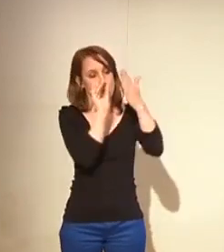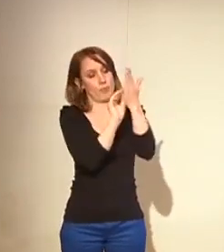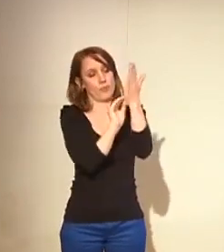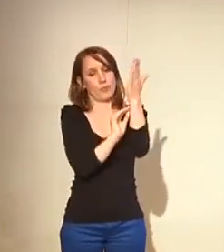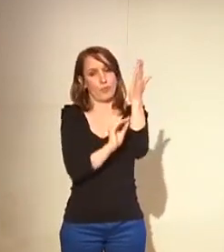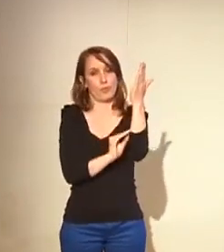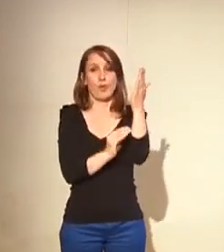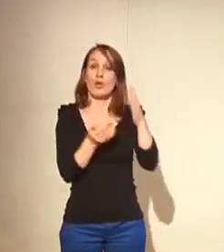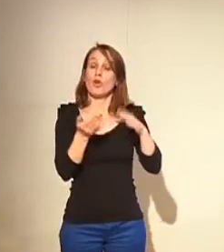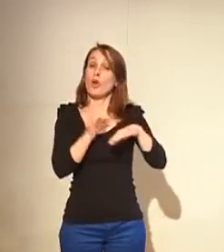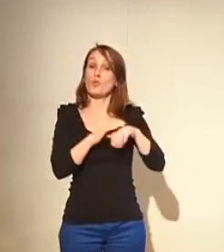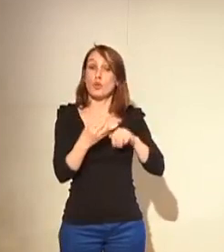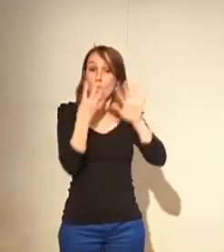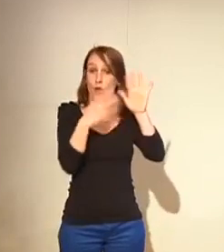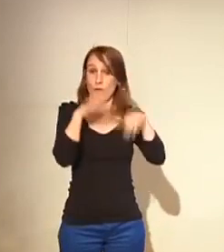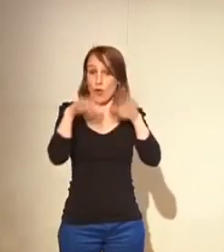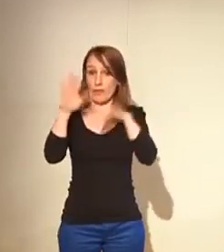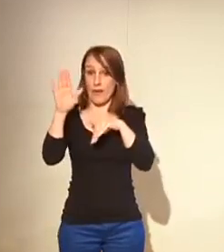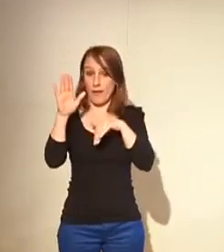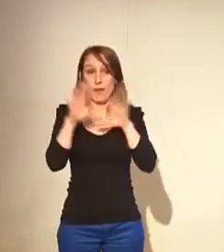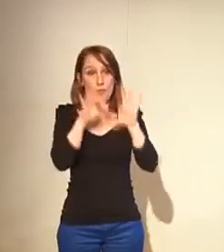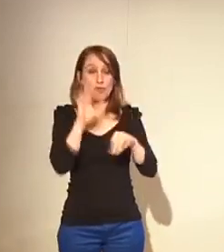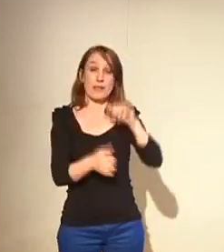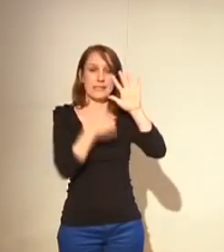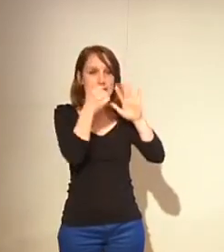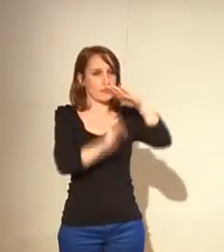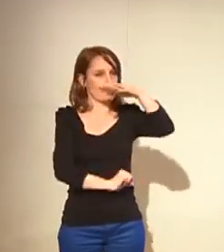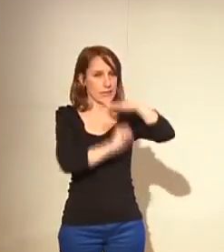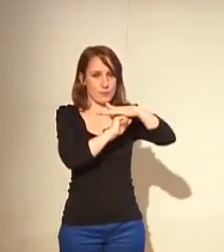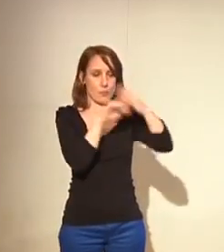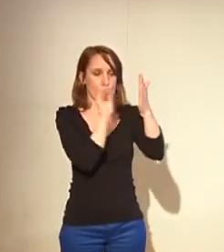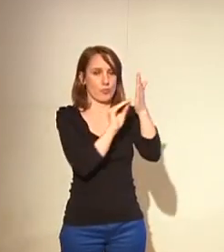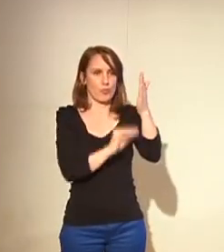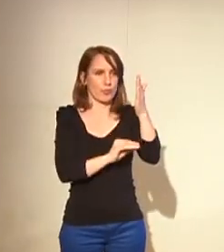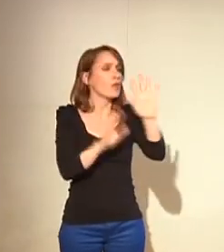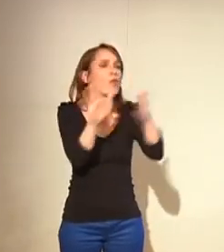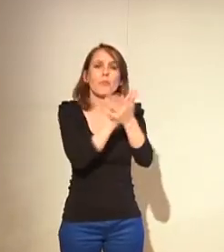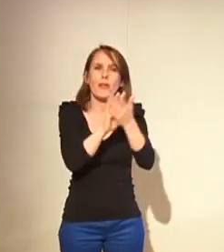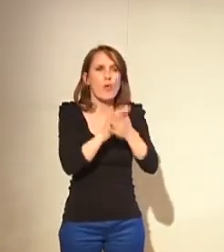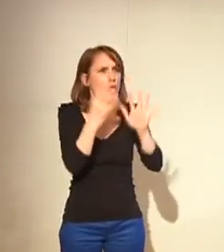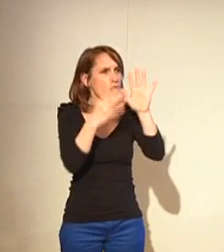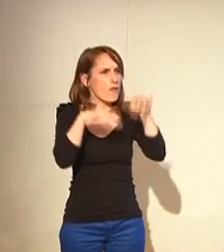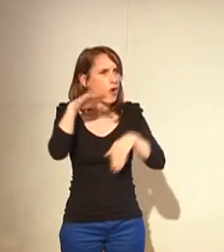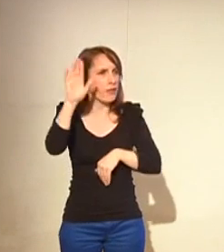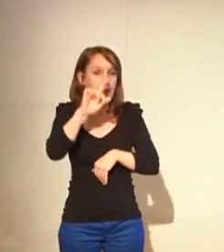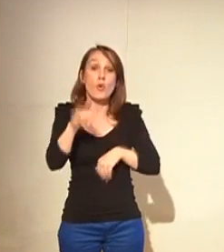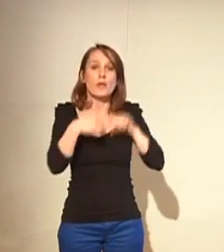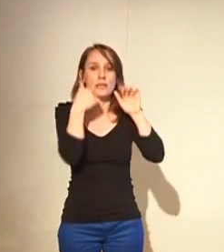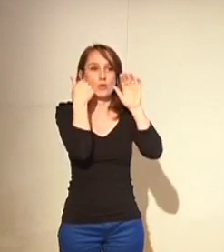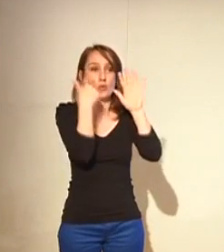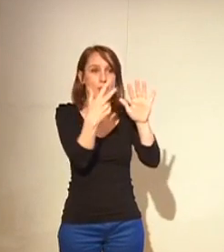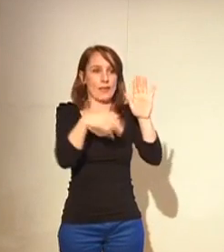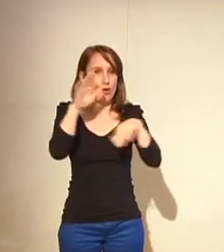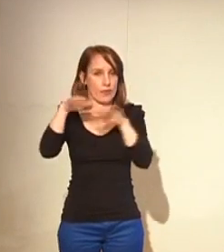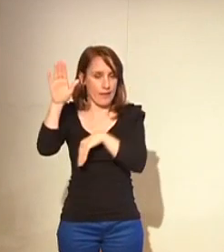ces 9 candidatures 1 2 3 4 5 non 6 7 8 ature je vous les